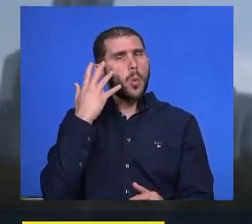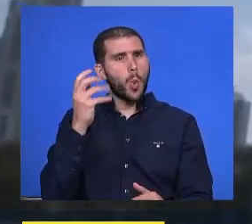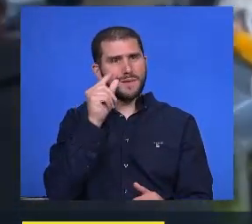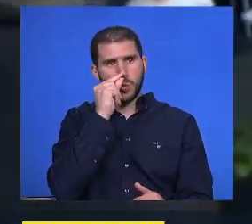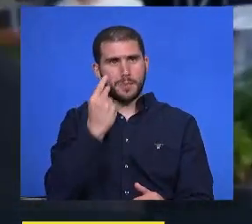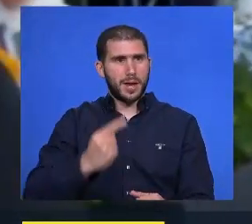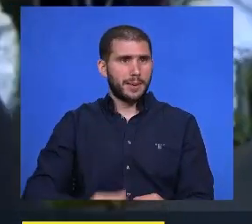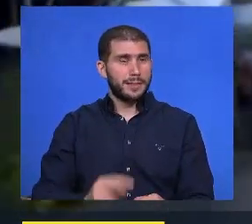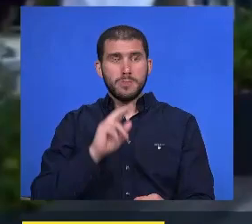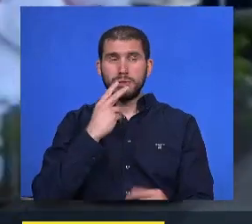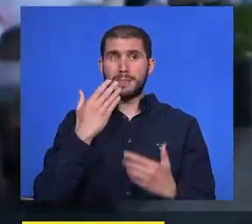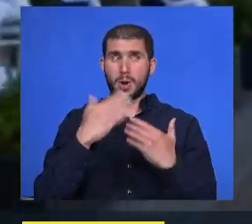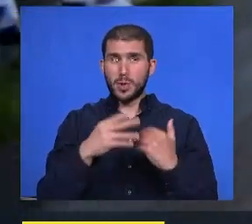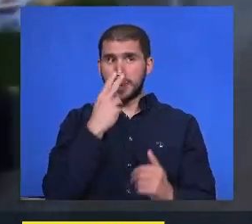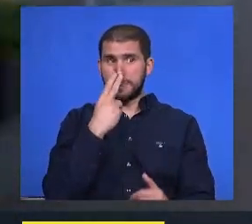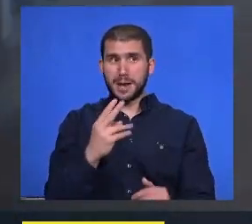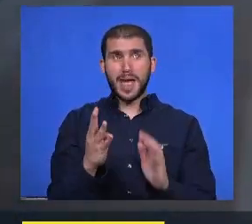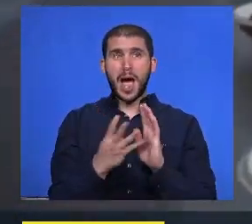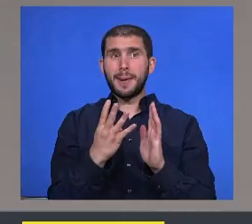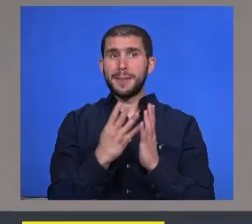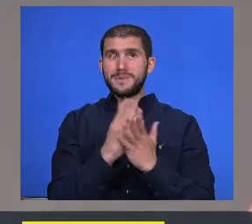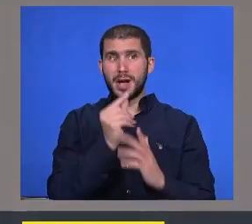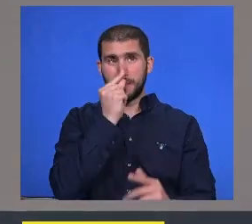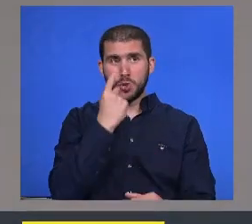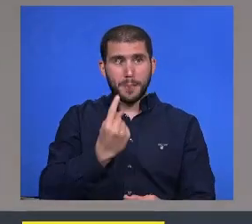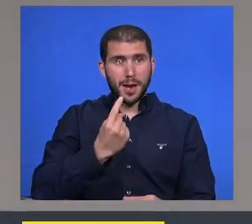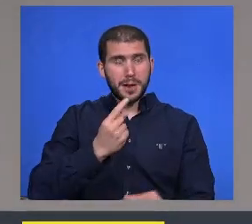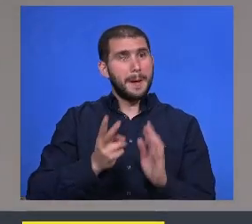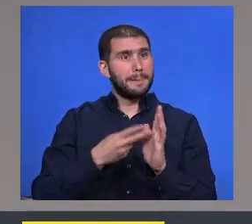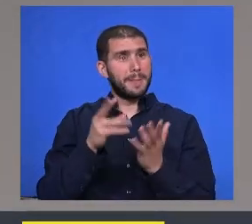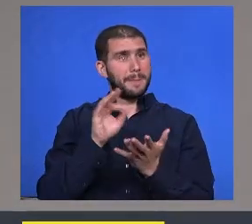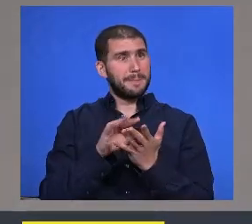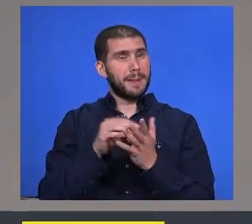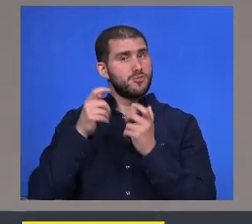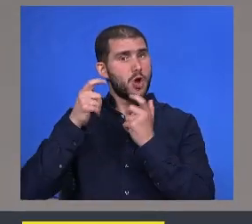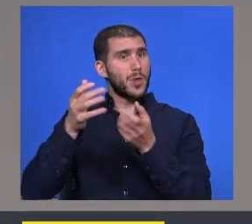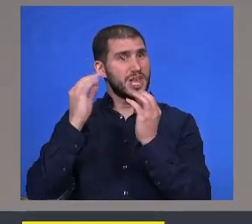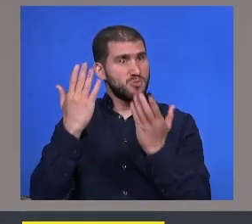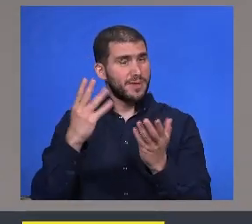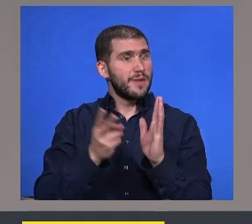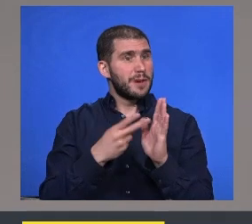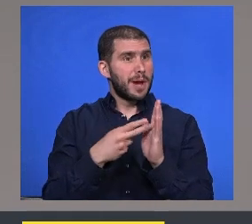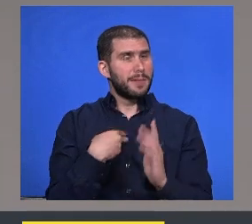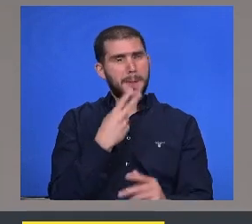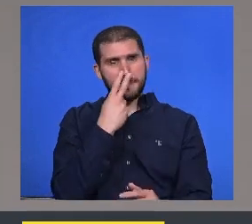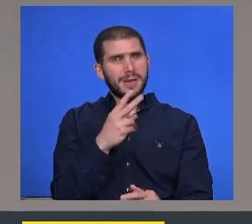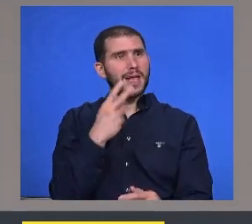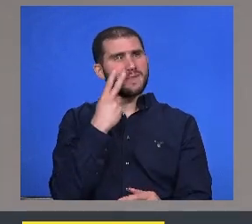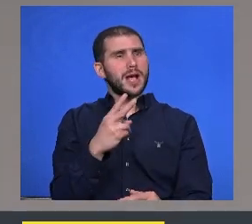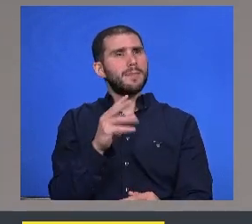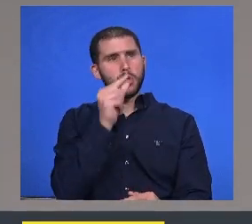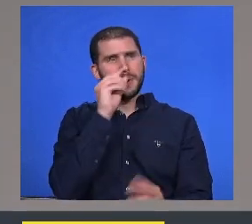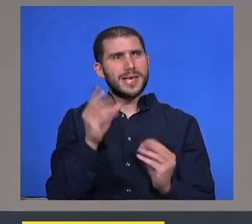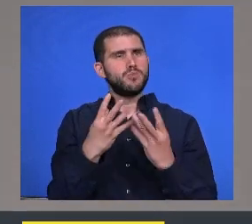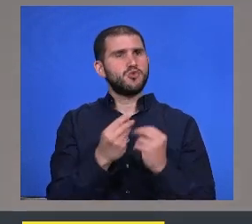דובאי. בשנתיים האחרונות ביקרתי 4 פעמים בדובאי. פעמיים במסגרת משלחות רשמיות ופעמיים בחרתי לבקר בדובאי יחד